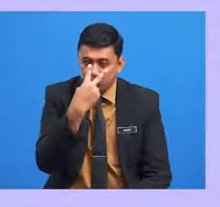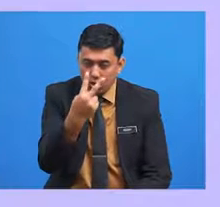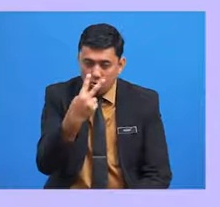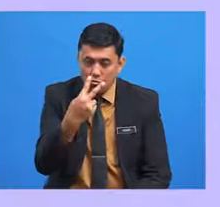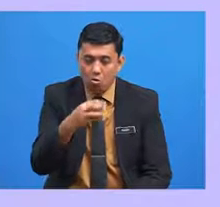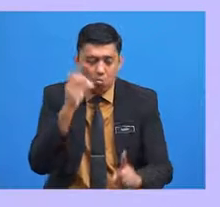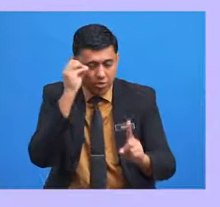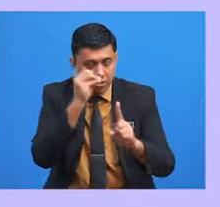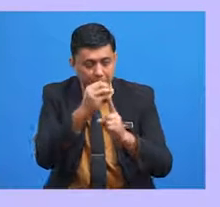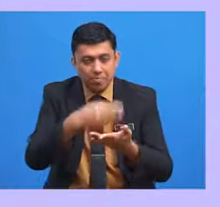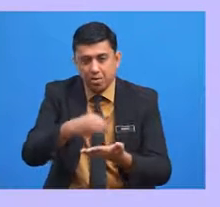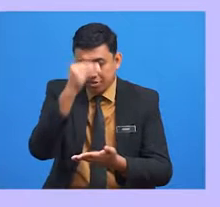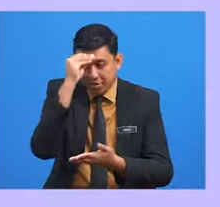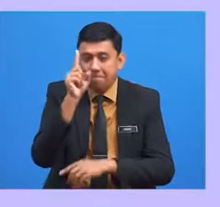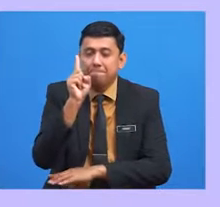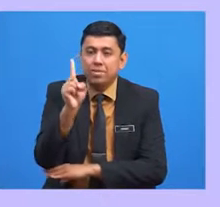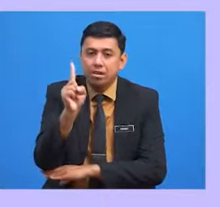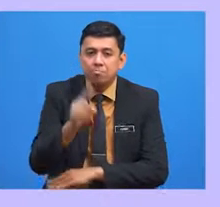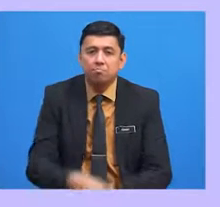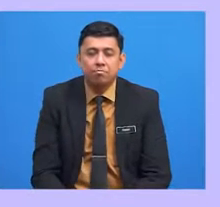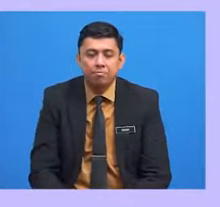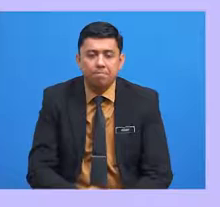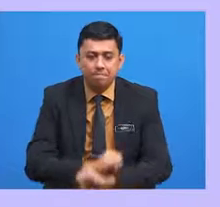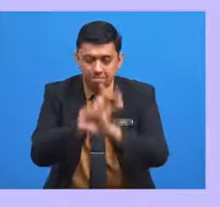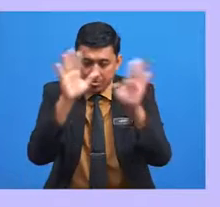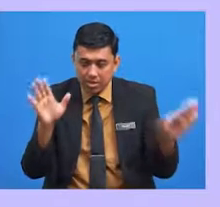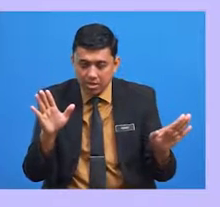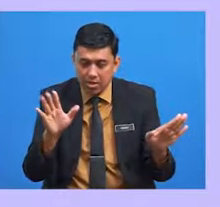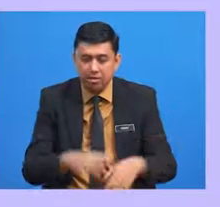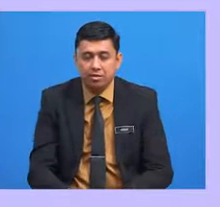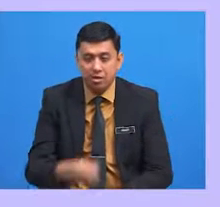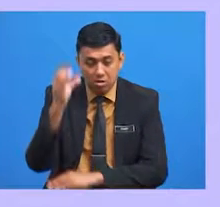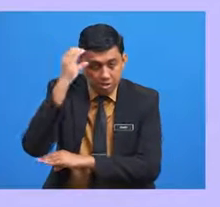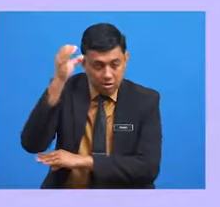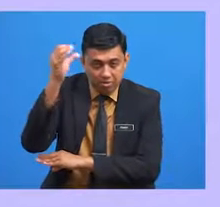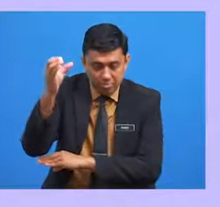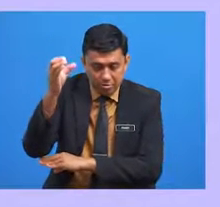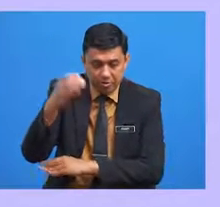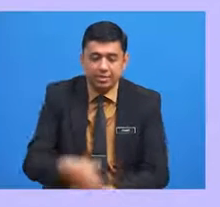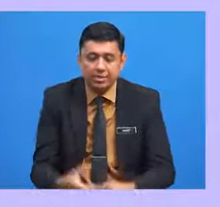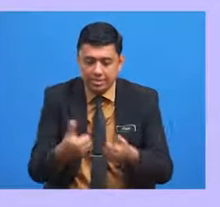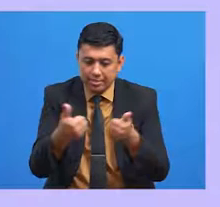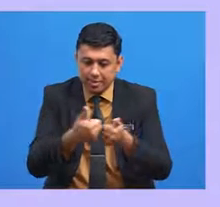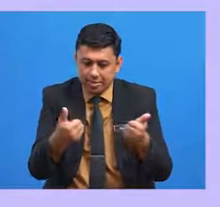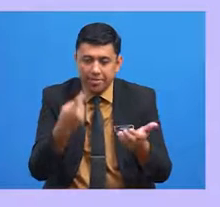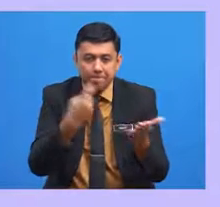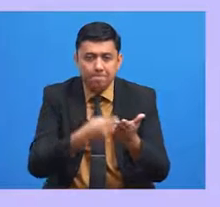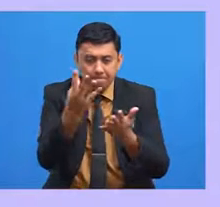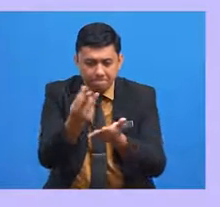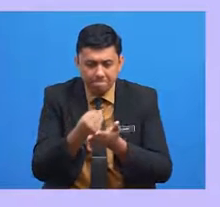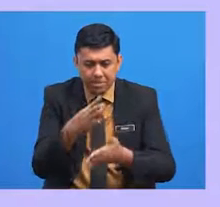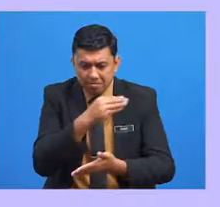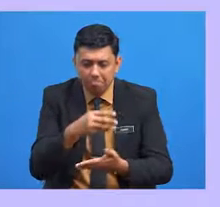objektif pembelajaran. Yang pertama, menjelaskan konsep keanjalan harga permintaan dan membuat pengiraan